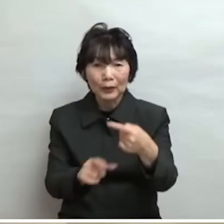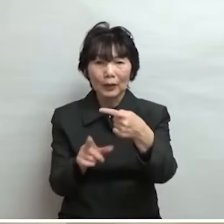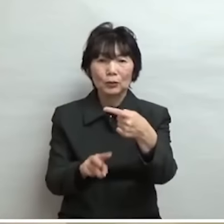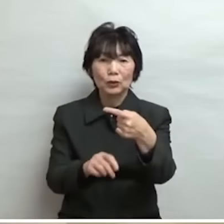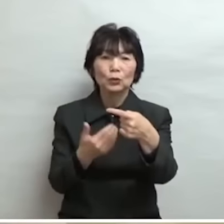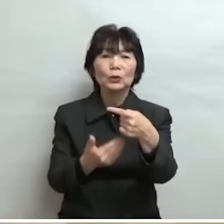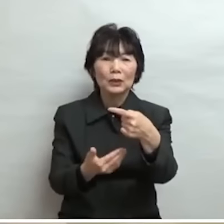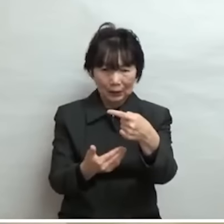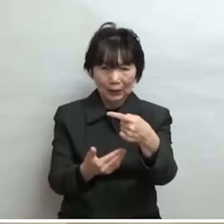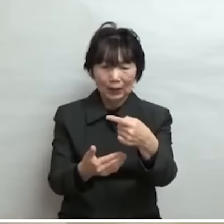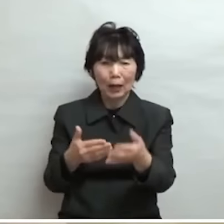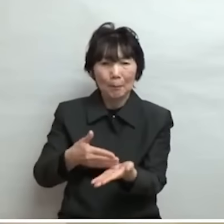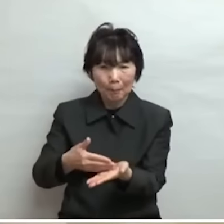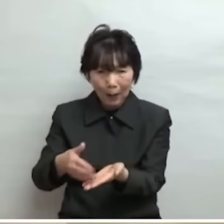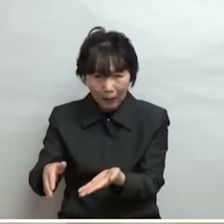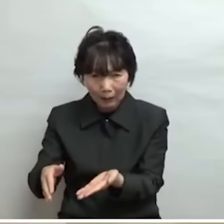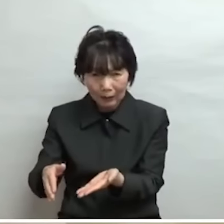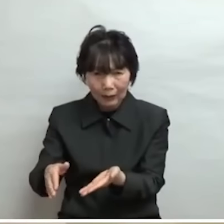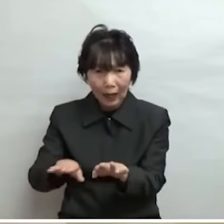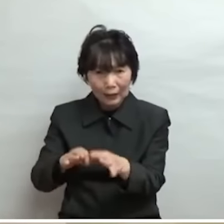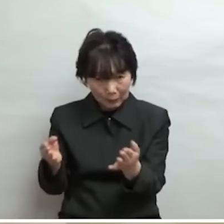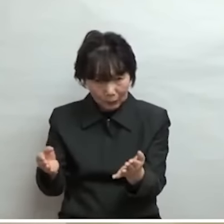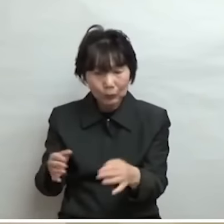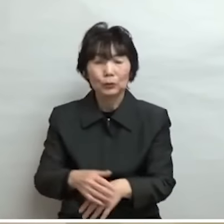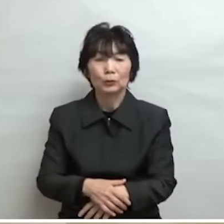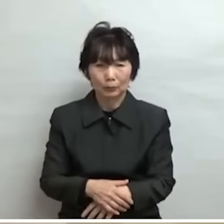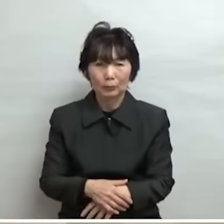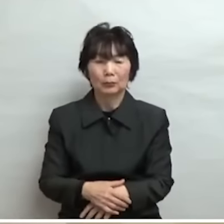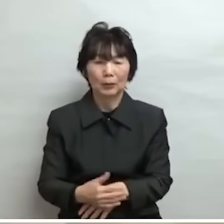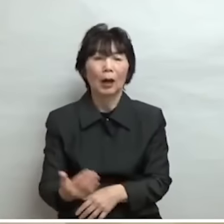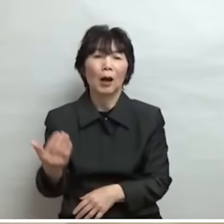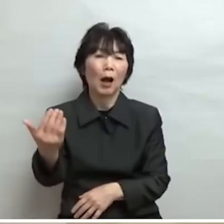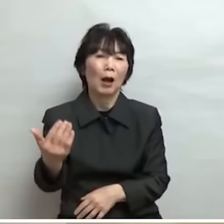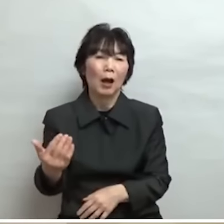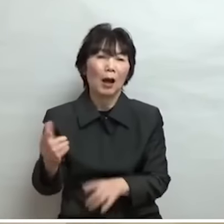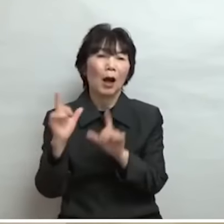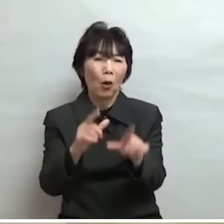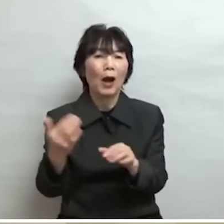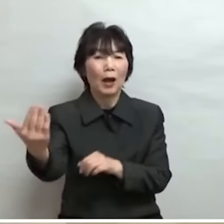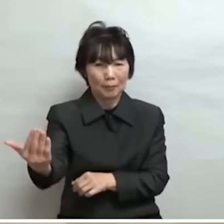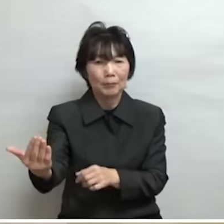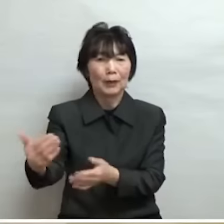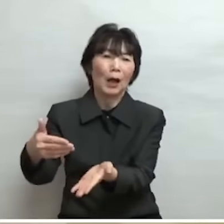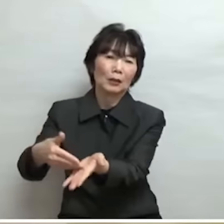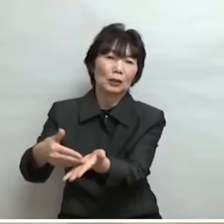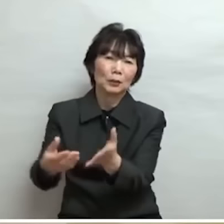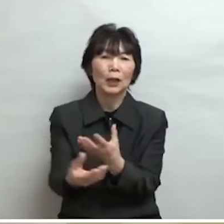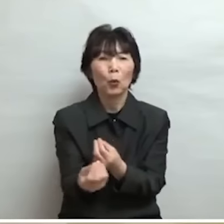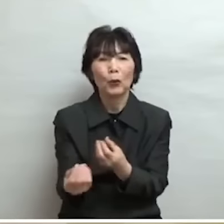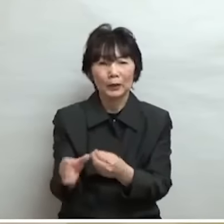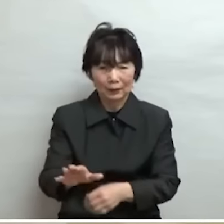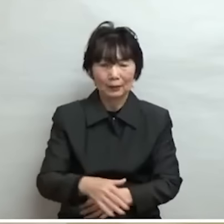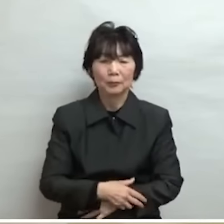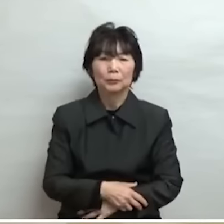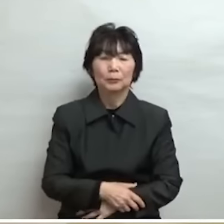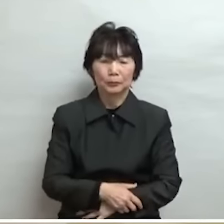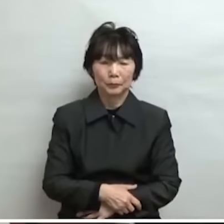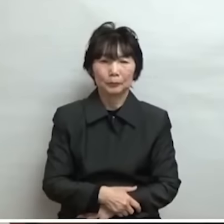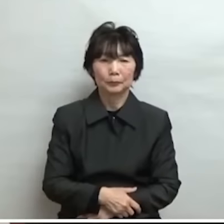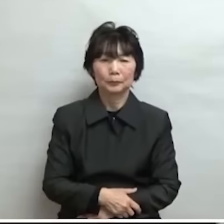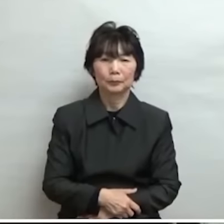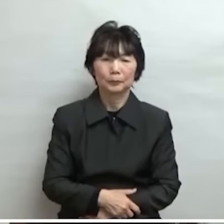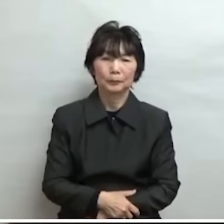大執行に入るということは認めるということ、 はい、向こうの報道通りという形で、はい、 わかりました、ありがとうございます。